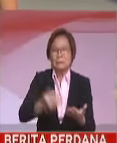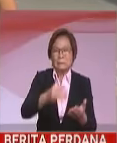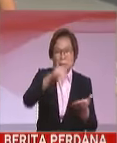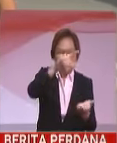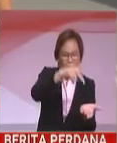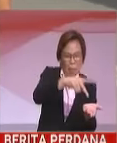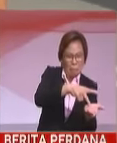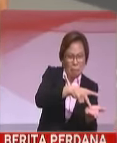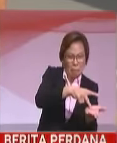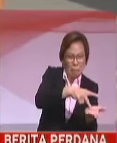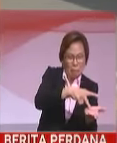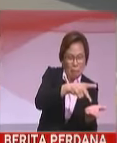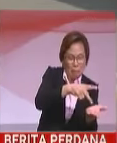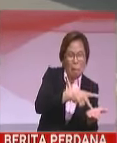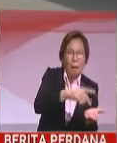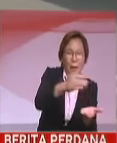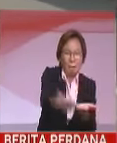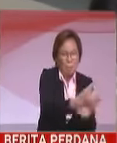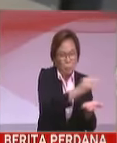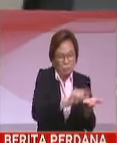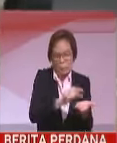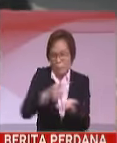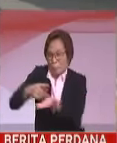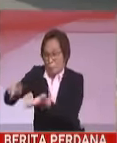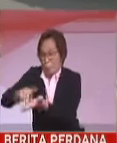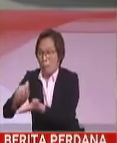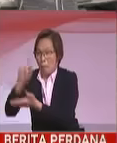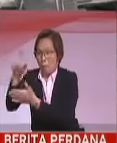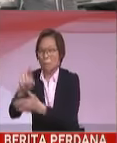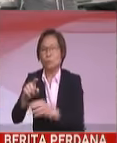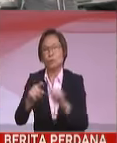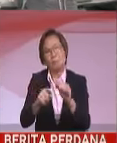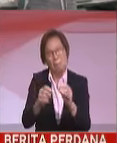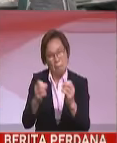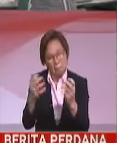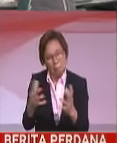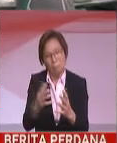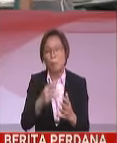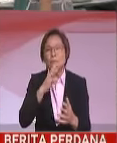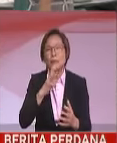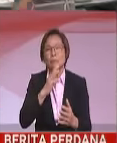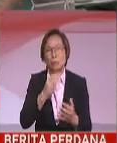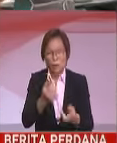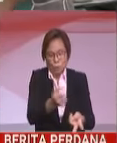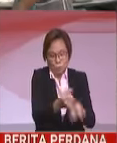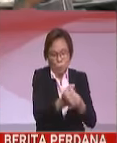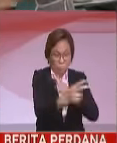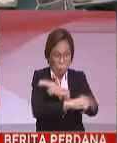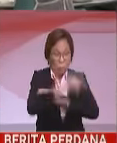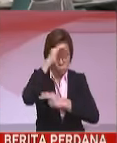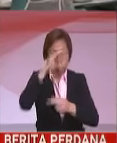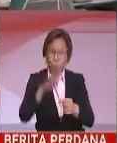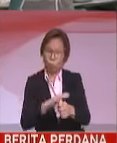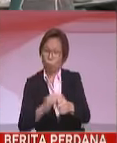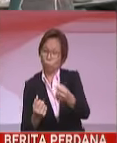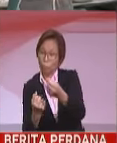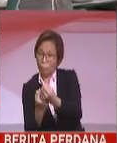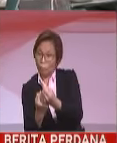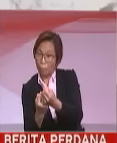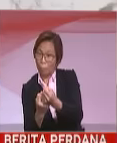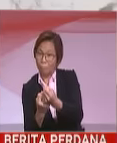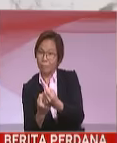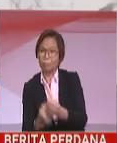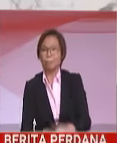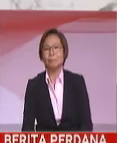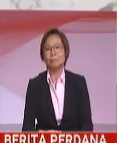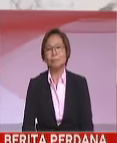sebanyak 248.14 juta ringgit. Namun menegaskan rizab negeri mencukupi untuk menampung defisit